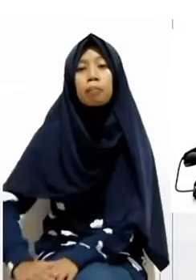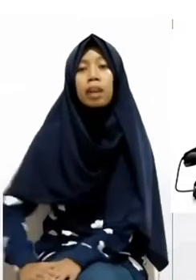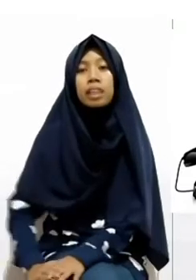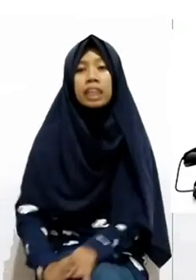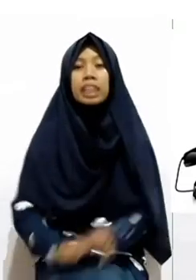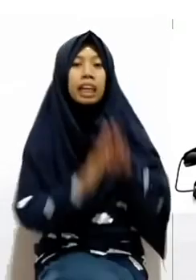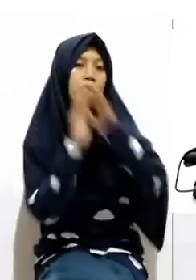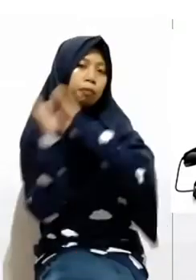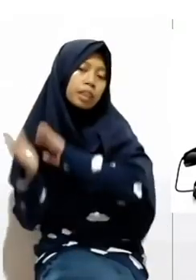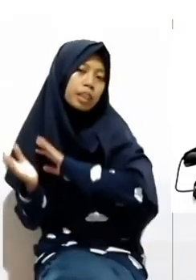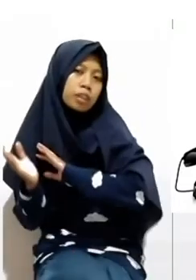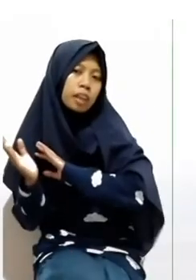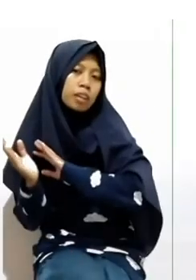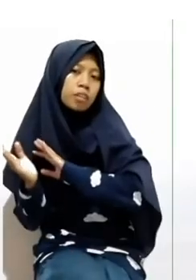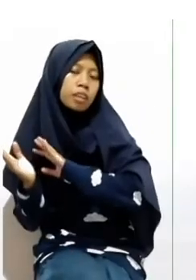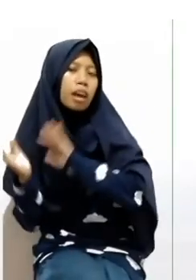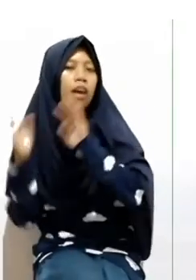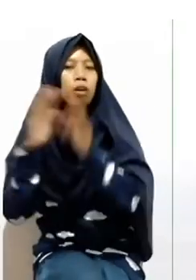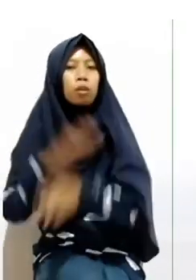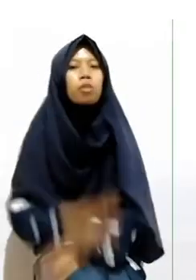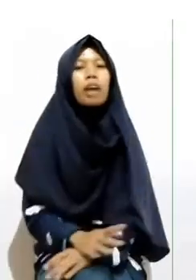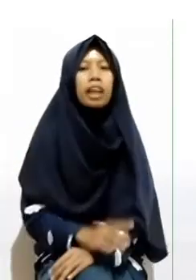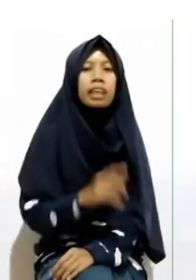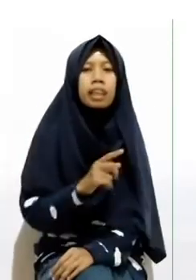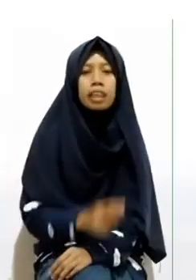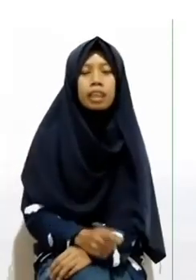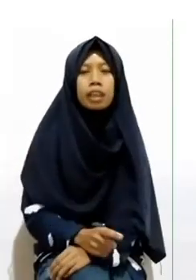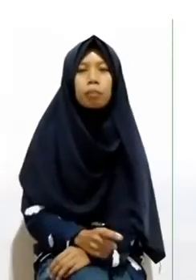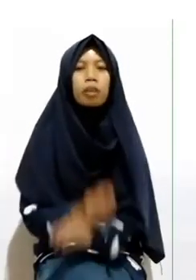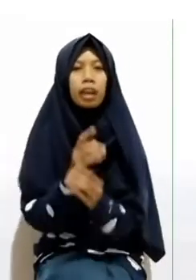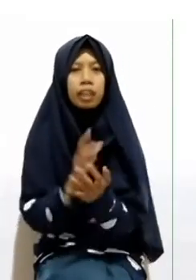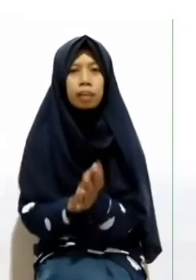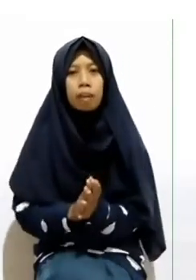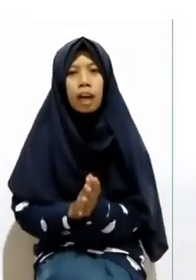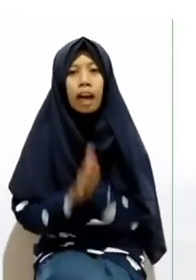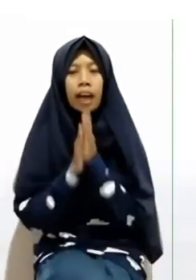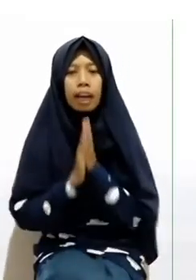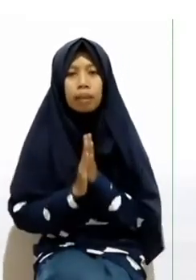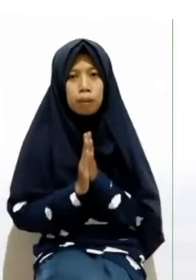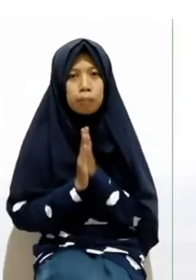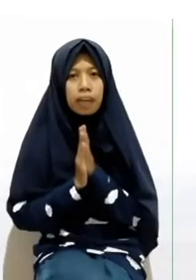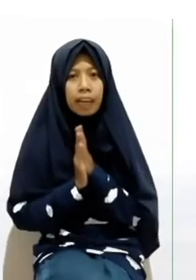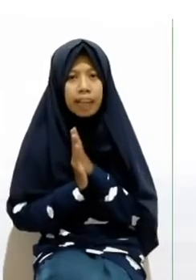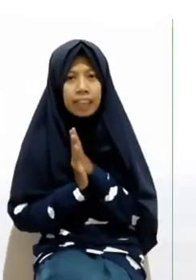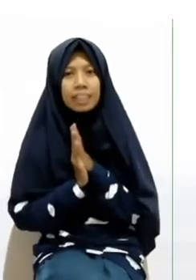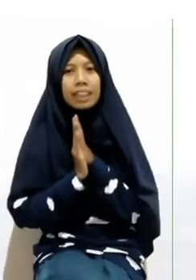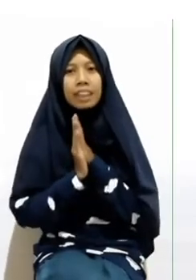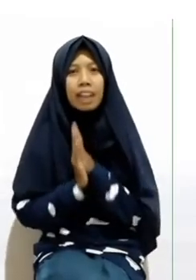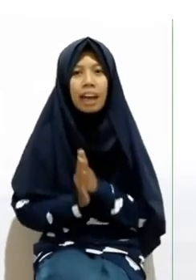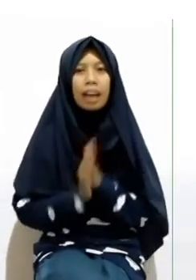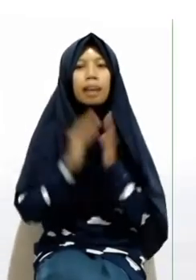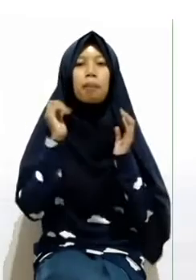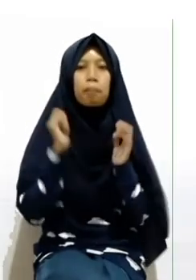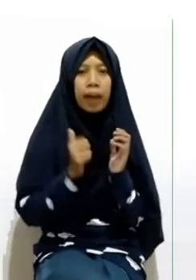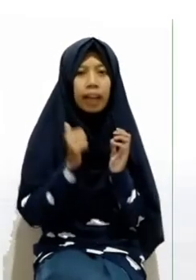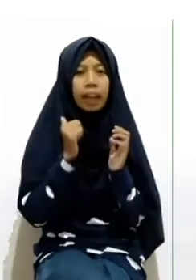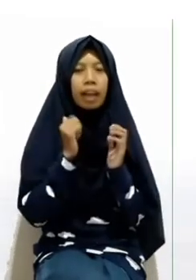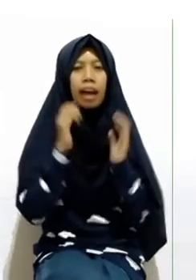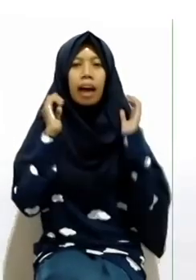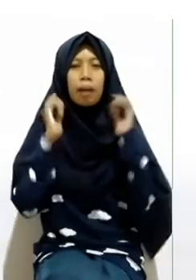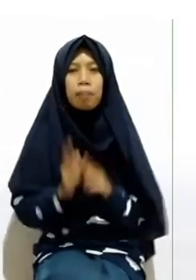akan kita pelajari dalam video nya untuk kali ini gunain akan membahas tentang